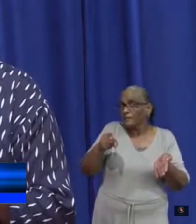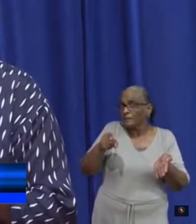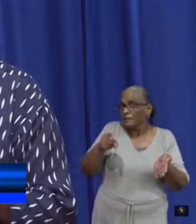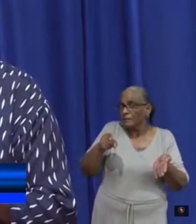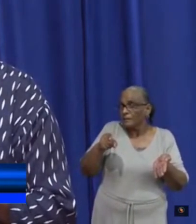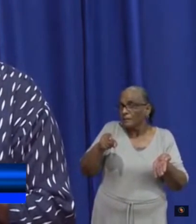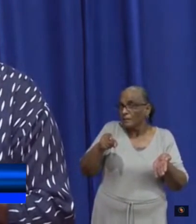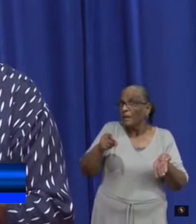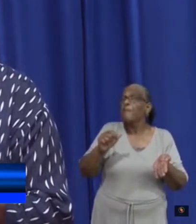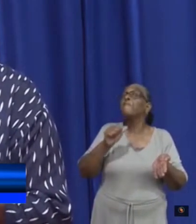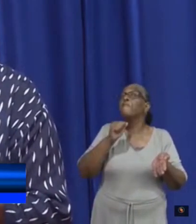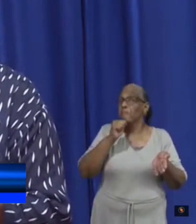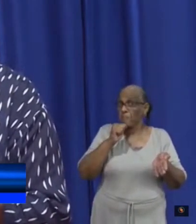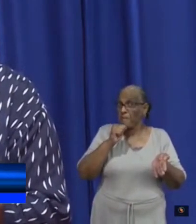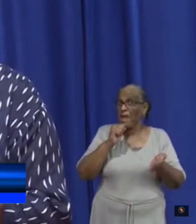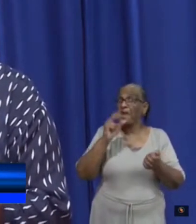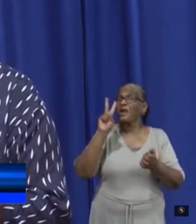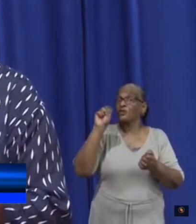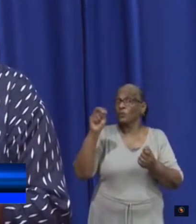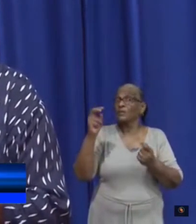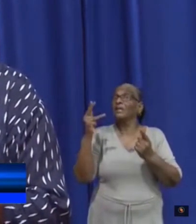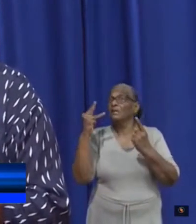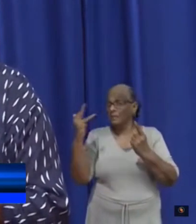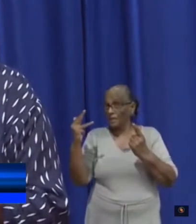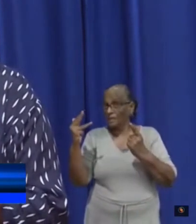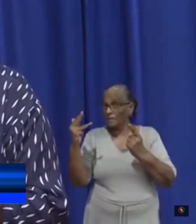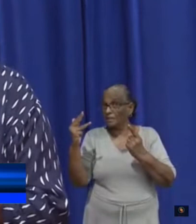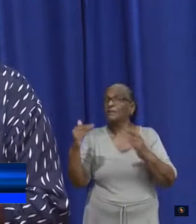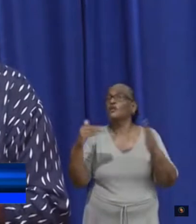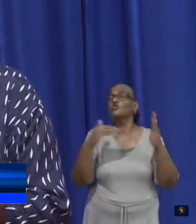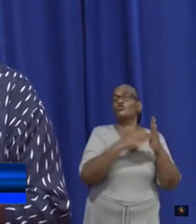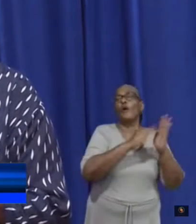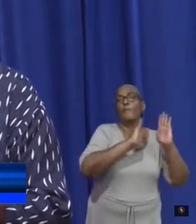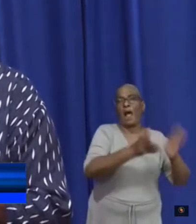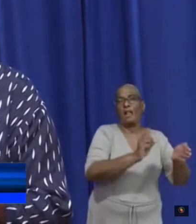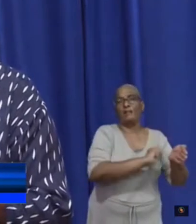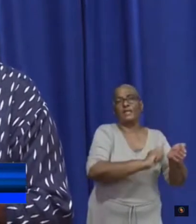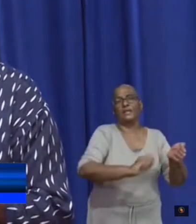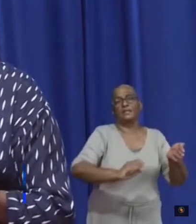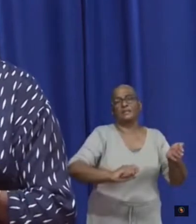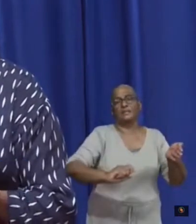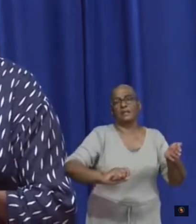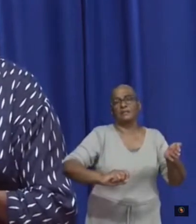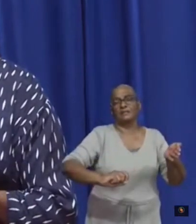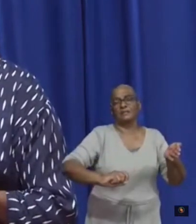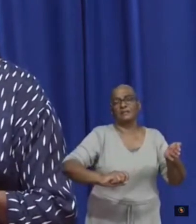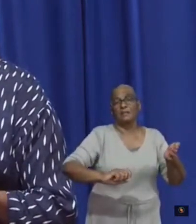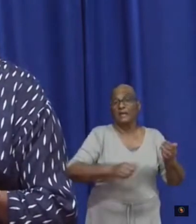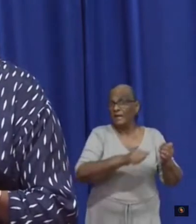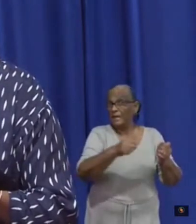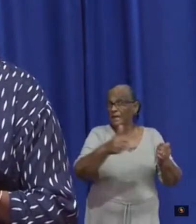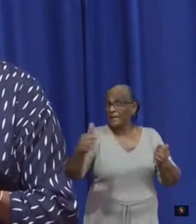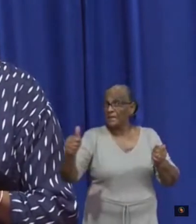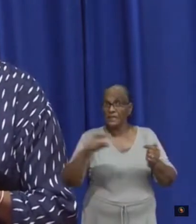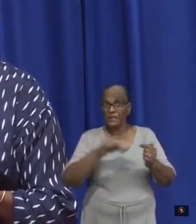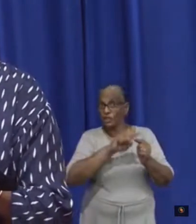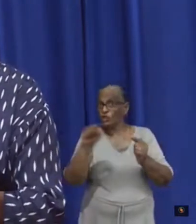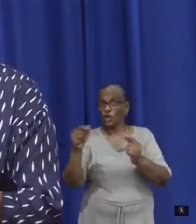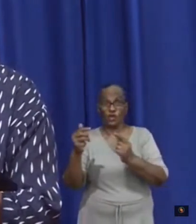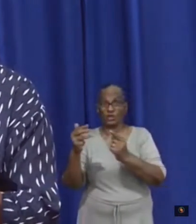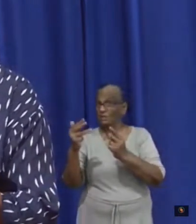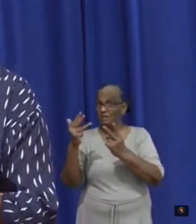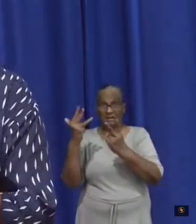maand mei 2019 zijn wij al geëindigd met de registratie. Dus iedereen die tot en met 29